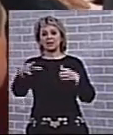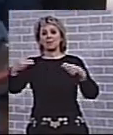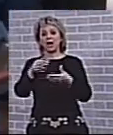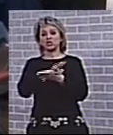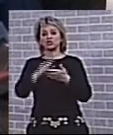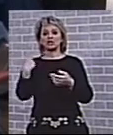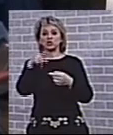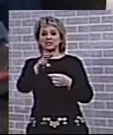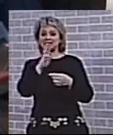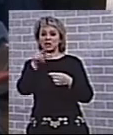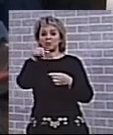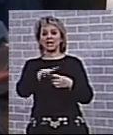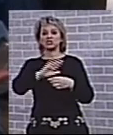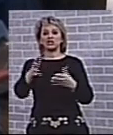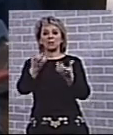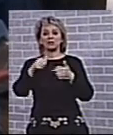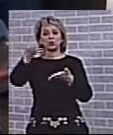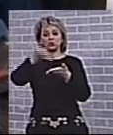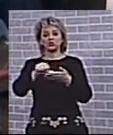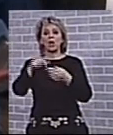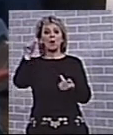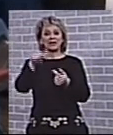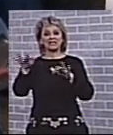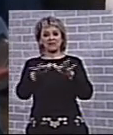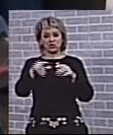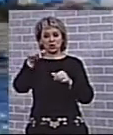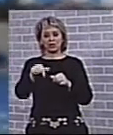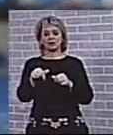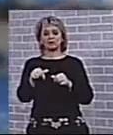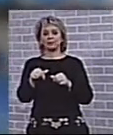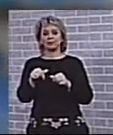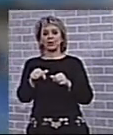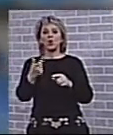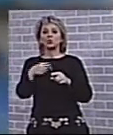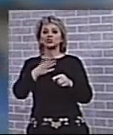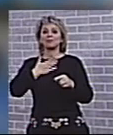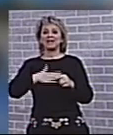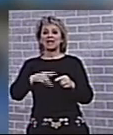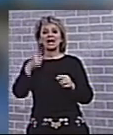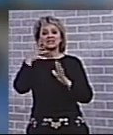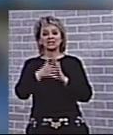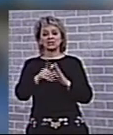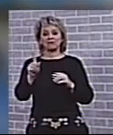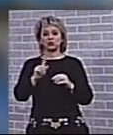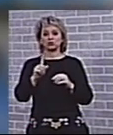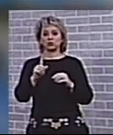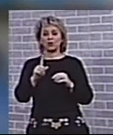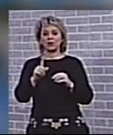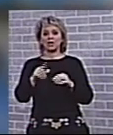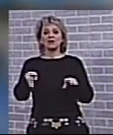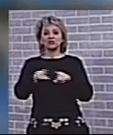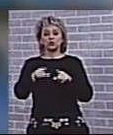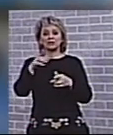погашению задолженности по зарплате и не принимает участия в протестных движениях. Очень приятно осознавать, что вот